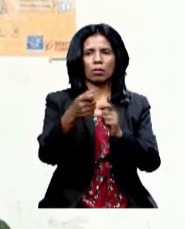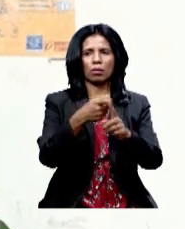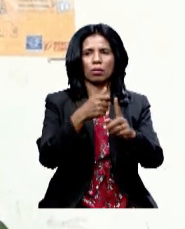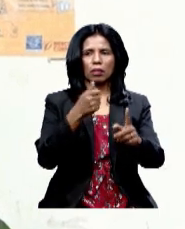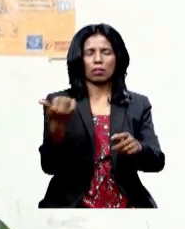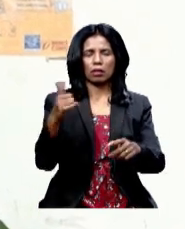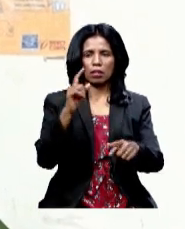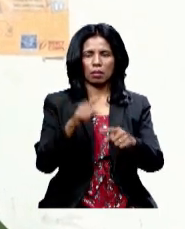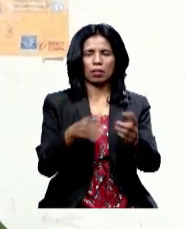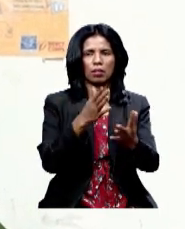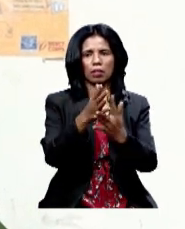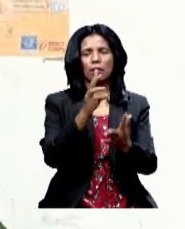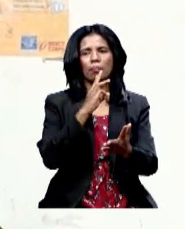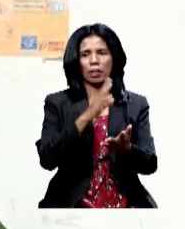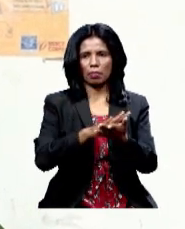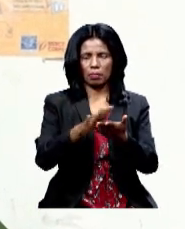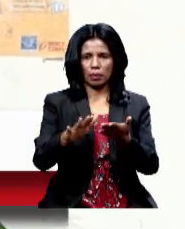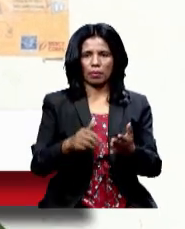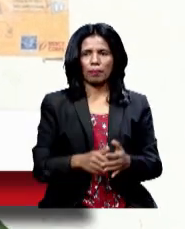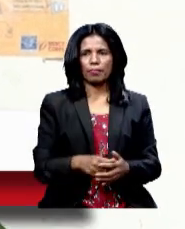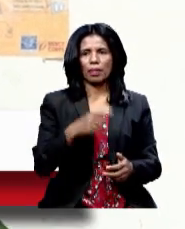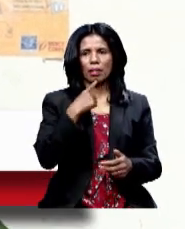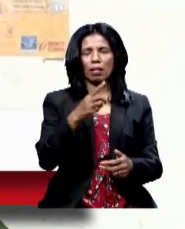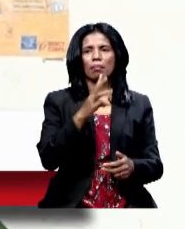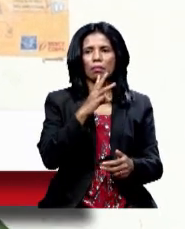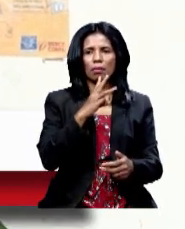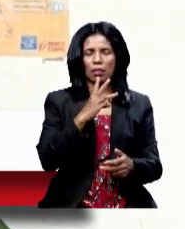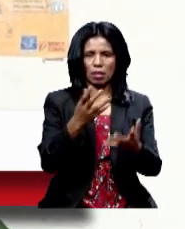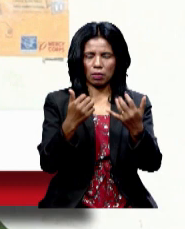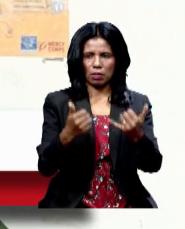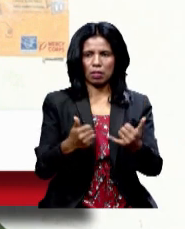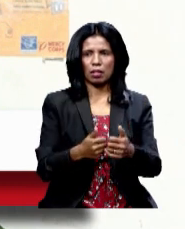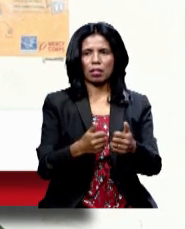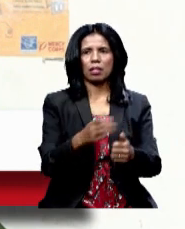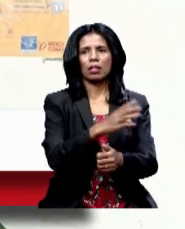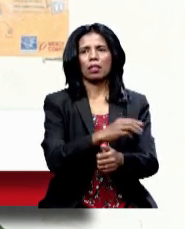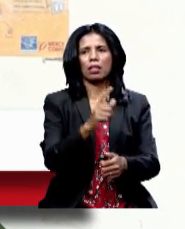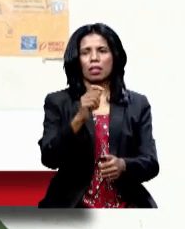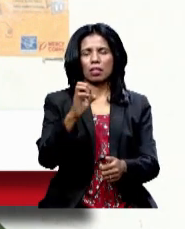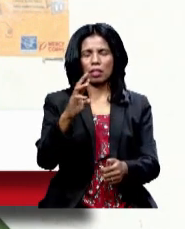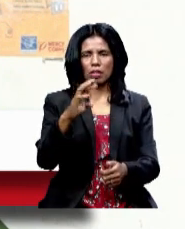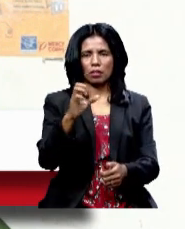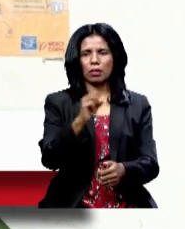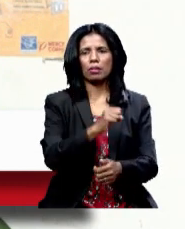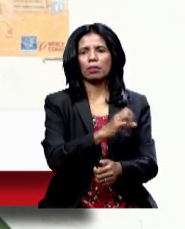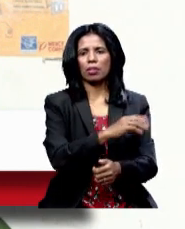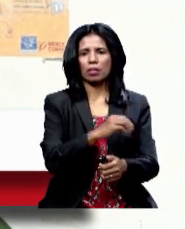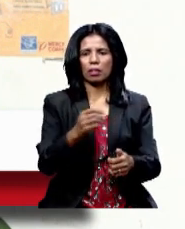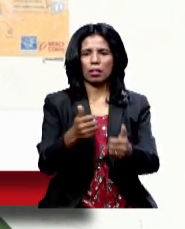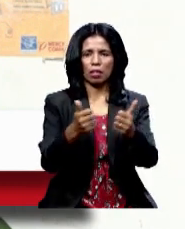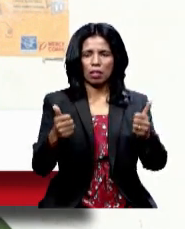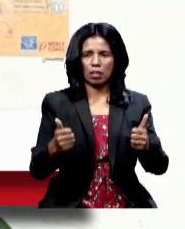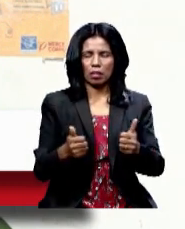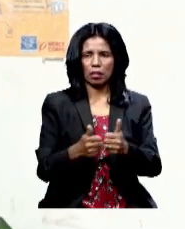antau sira lewa bela asesu ba bemos. Atete katak beda ne be mak awor de dak ihar area Terus 9 ne saba mota ulun parte alde ni murana